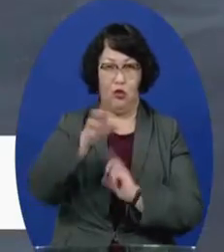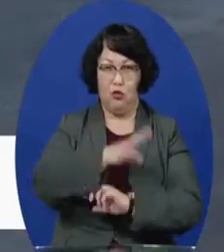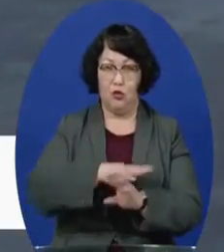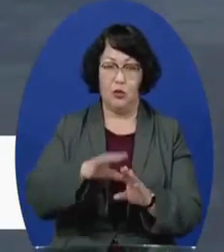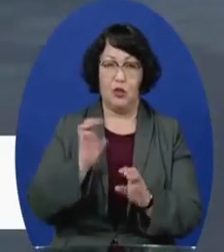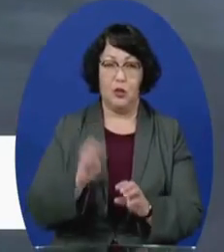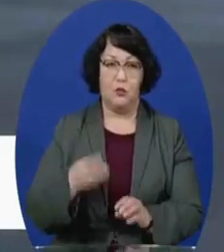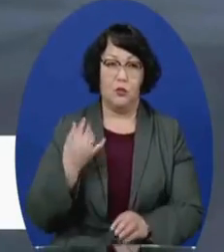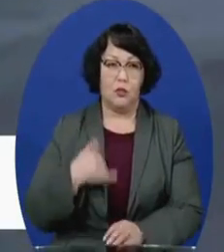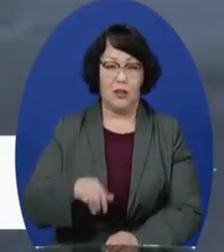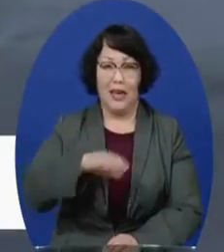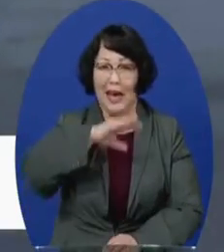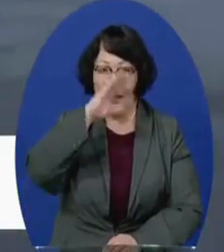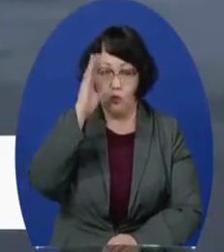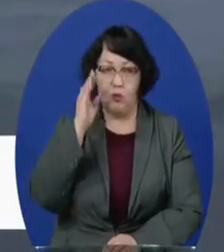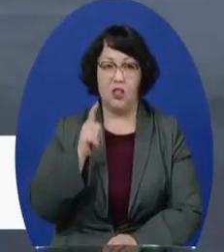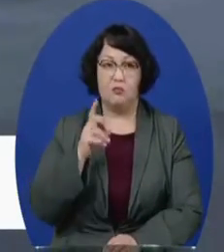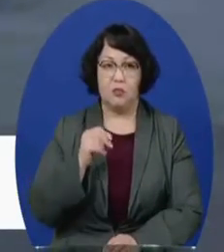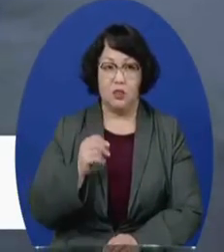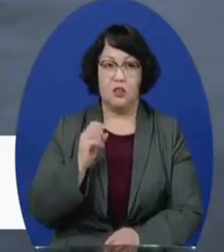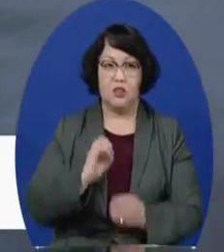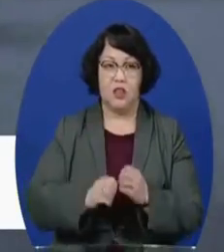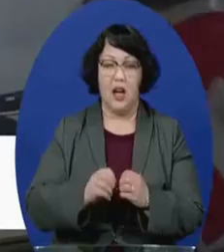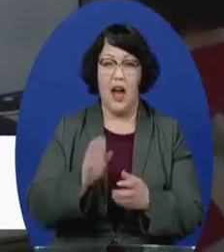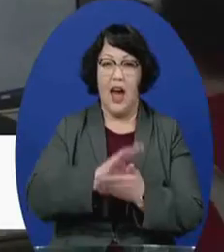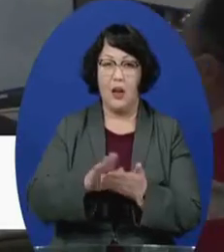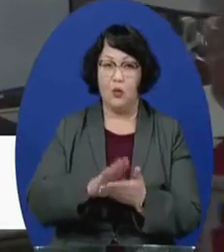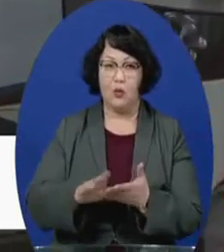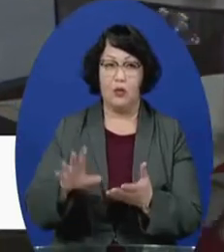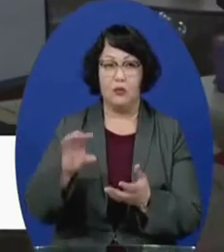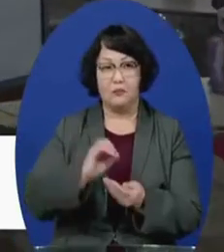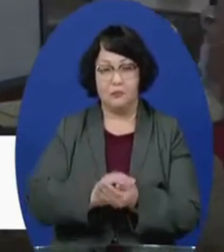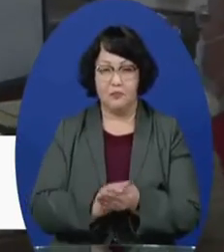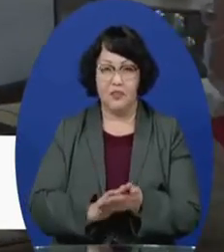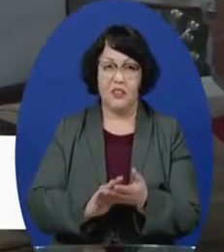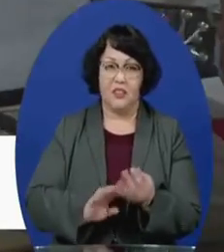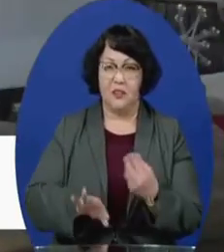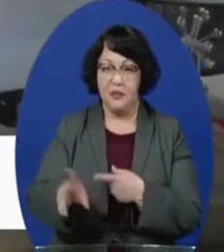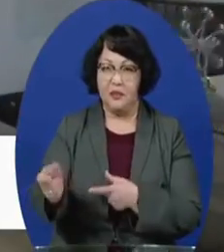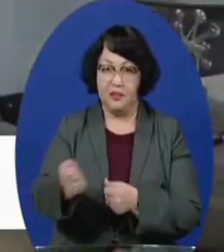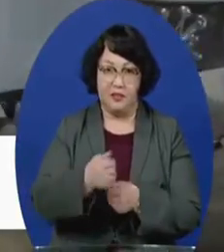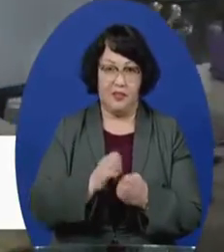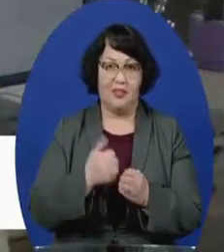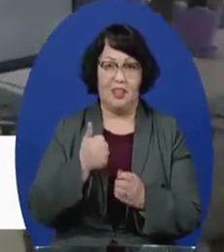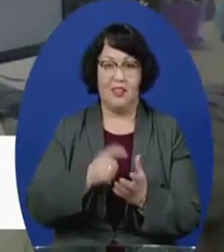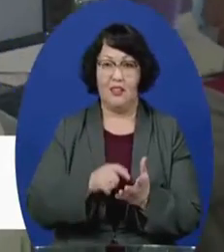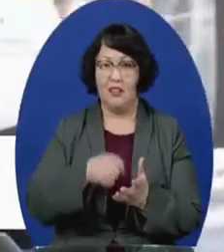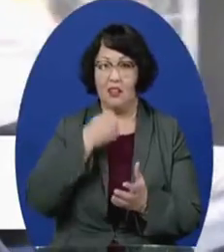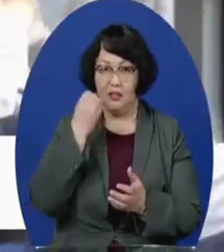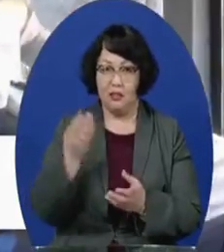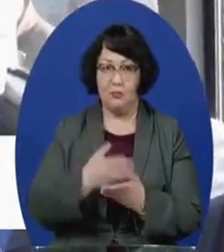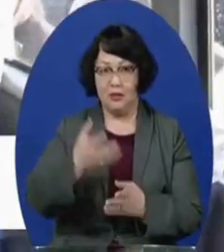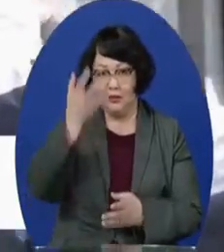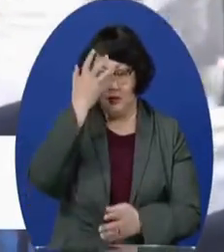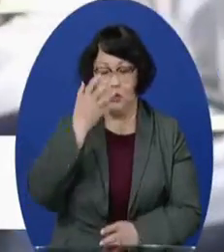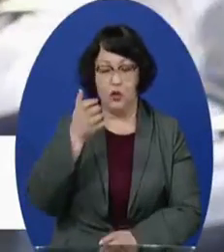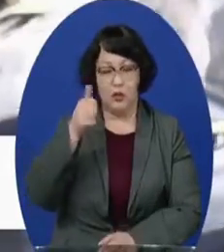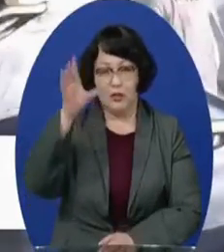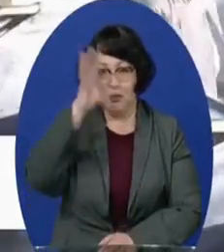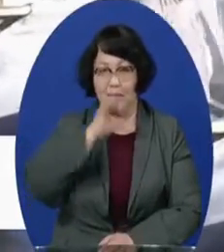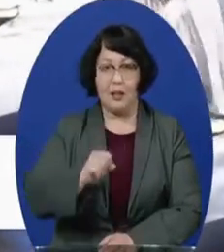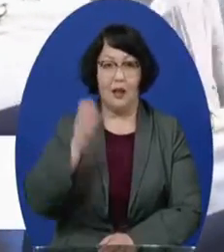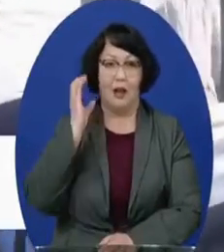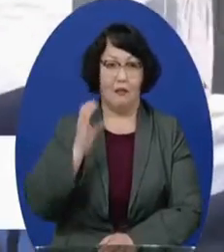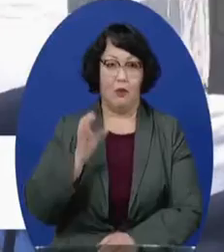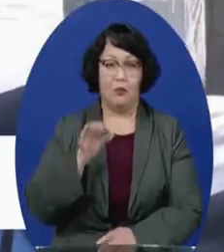юм. Тиймээс халуун хэмжигч байрлуулах, ариутгал халдваргүйжүүлэлтийг сайн хийх хэрэгтэй гэсэн байр суурь илэрхийлсэн юм. Засгийн газрын тэргүүний